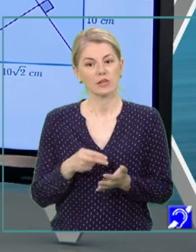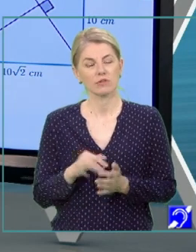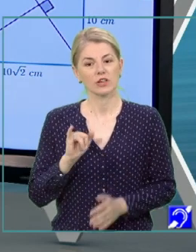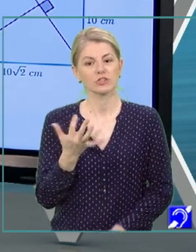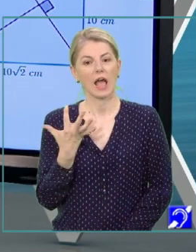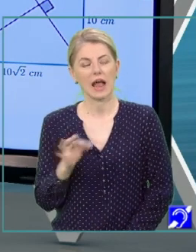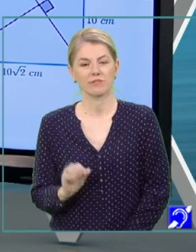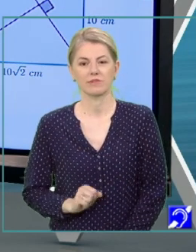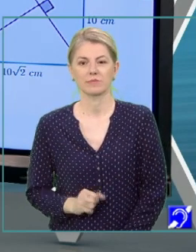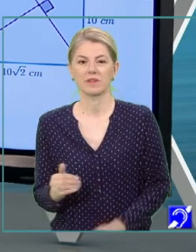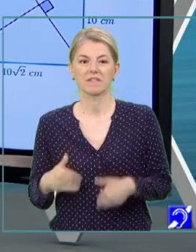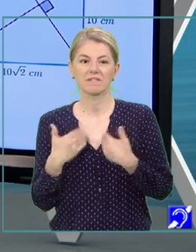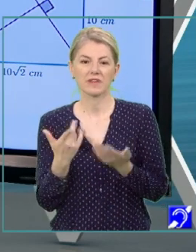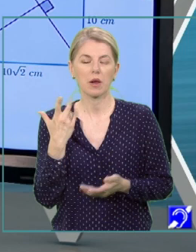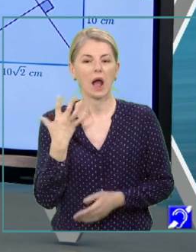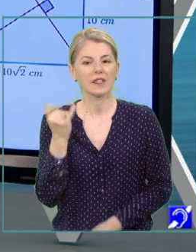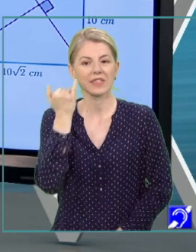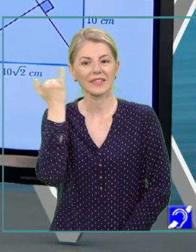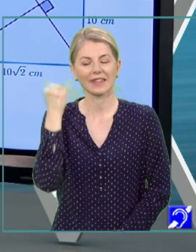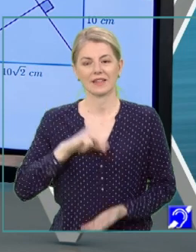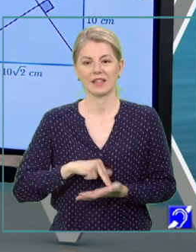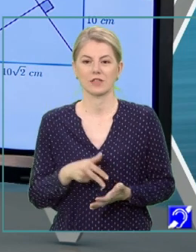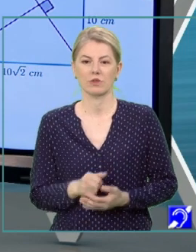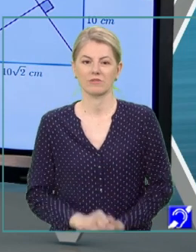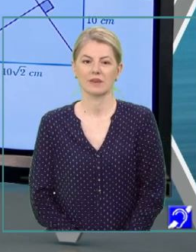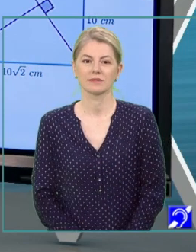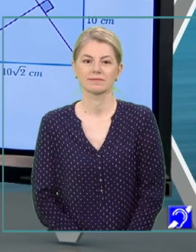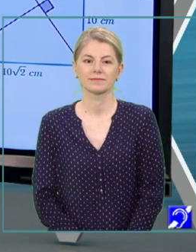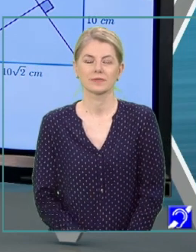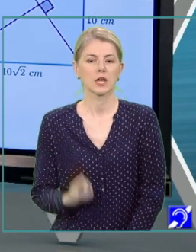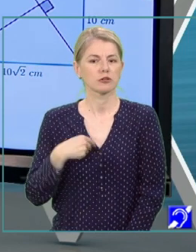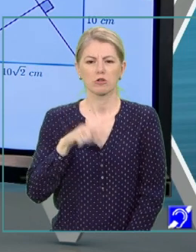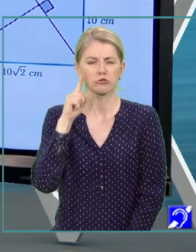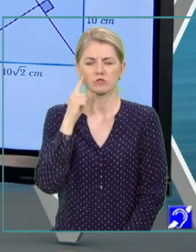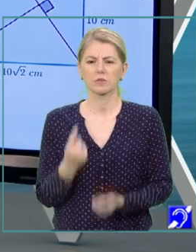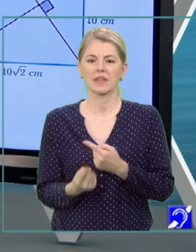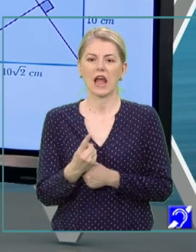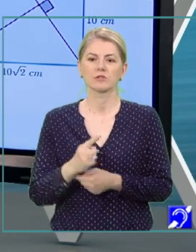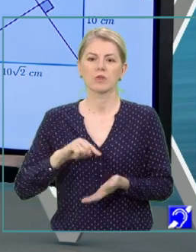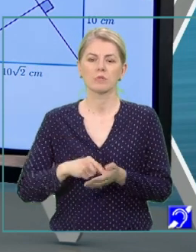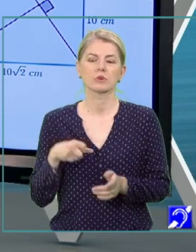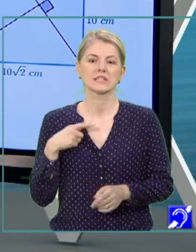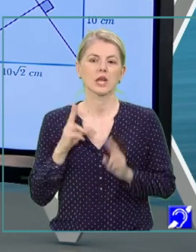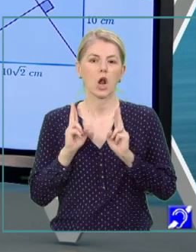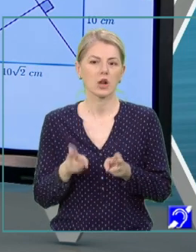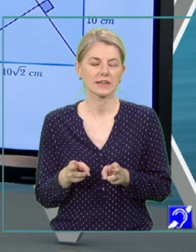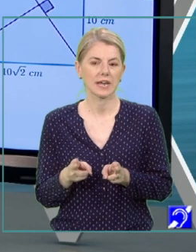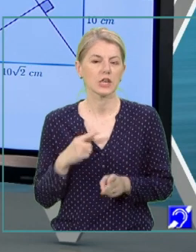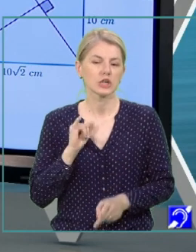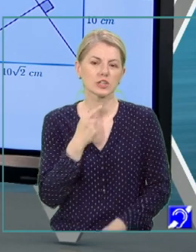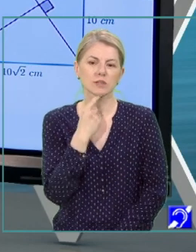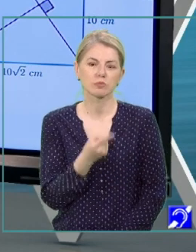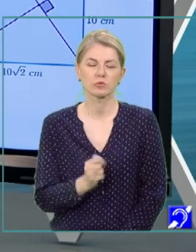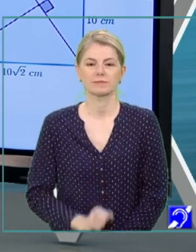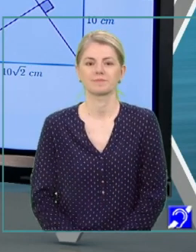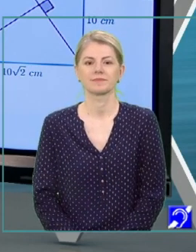altfel. Vă dau o altă sugestie de rezolvare. Noi nu știm de la început că punctele sunt coliniare. Și spun